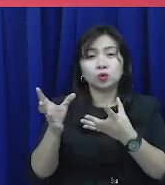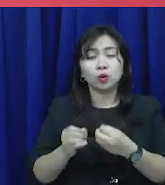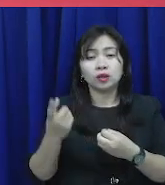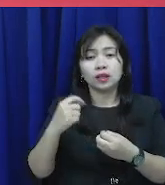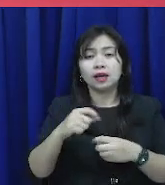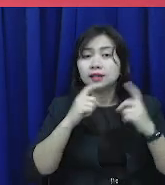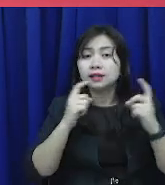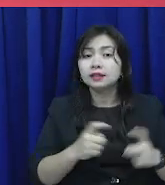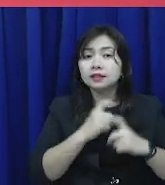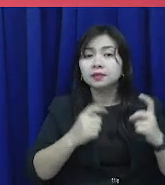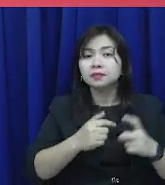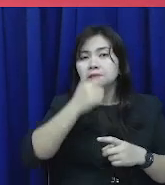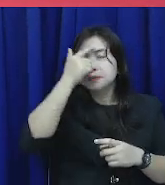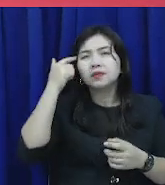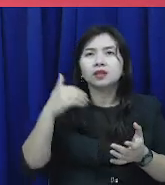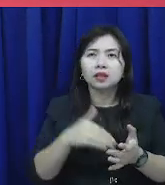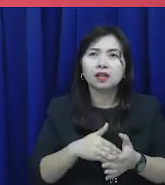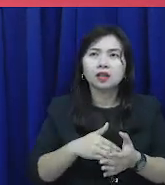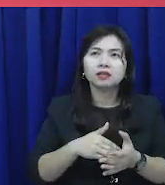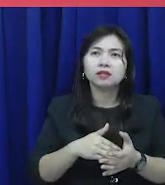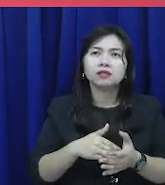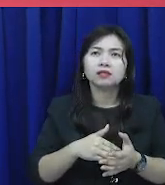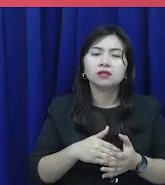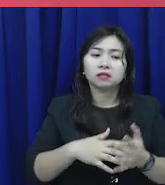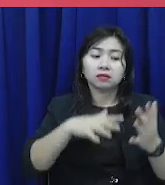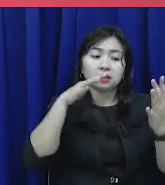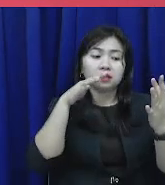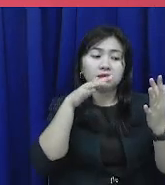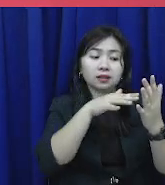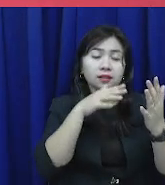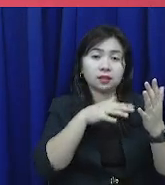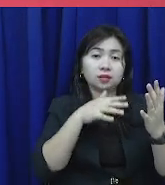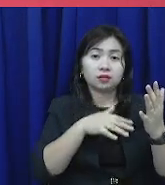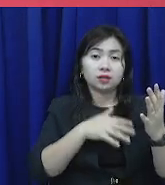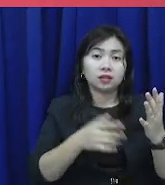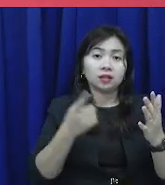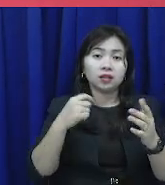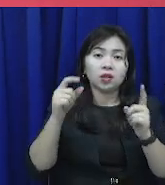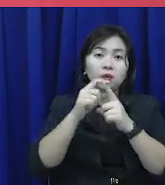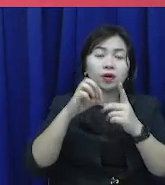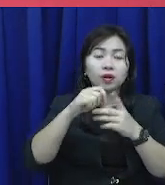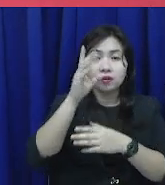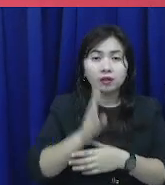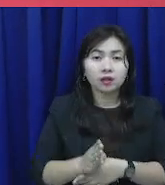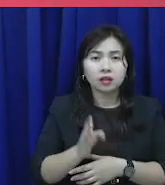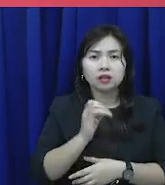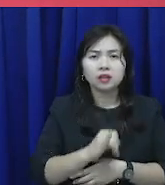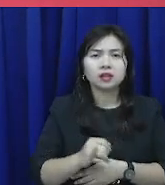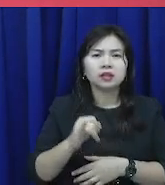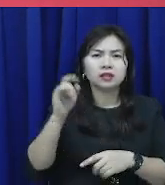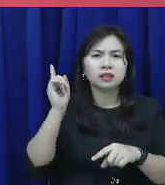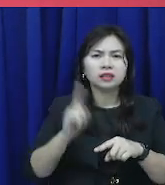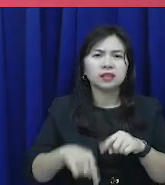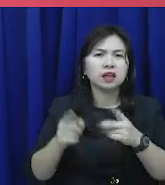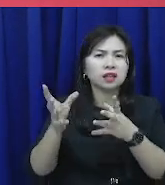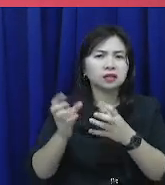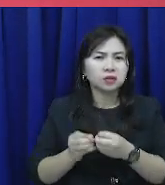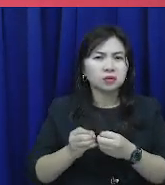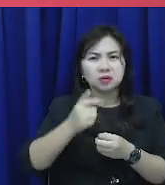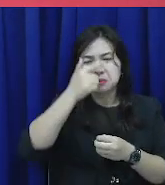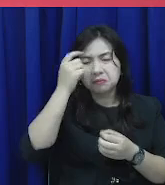ultimong pag-aaral ng salita ng Diyos pag-take note ng salita ng Diyos ay hindi niya magawa sa ganong full